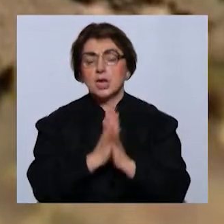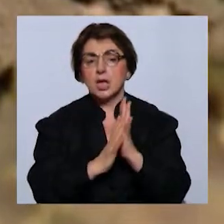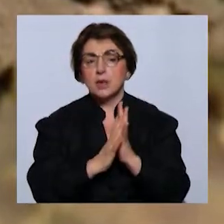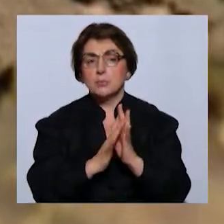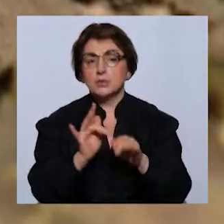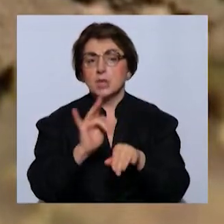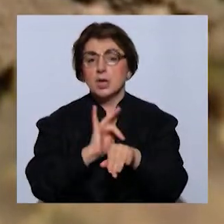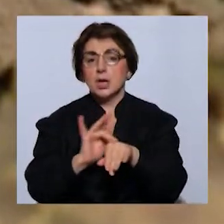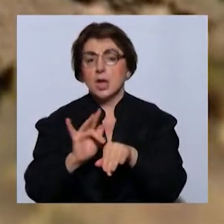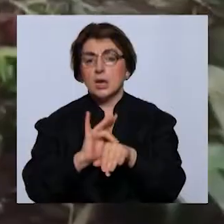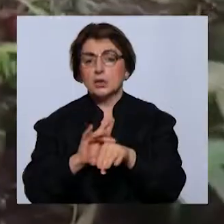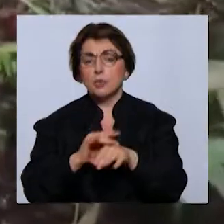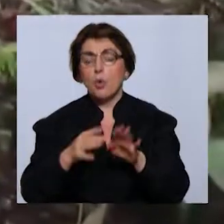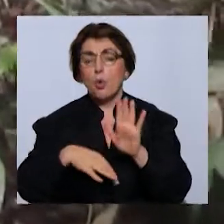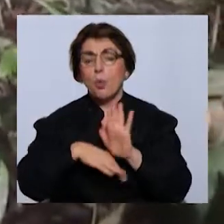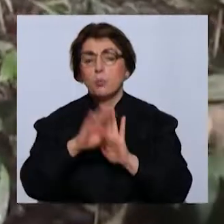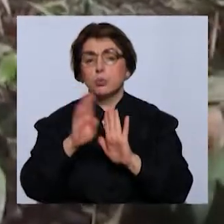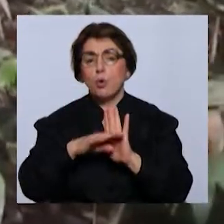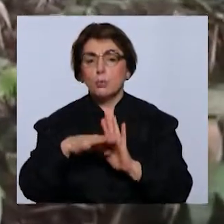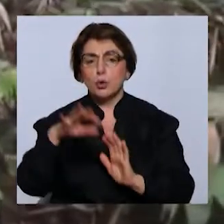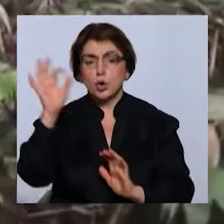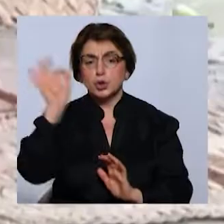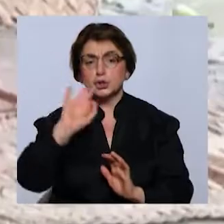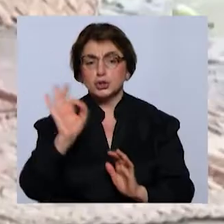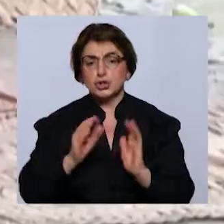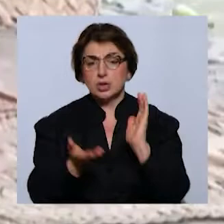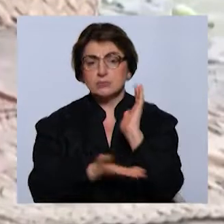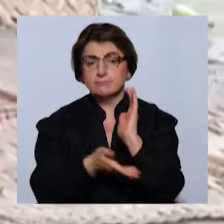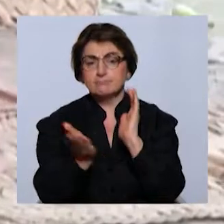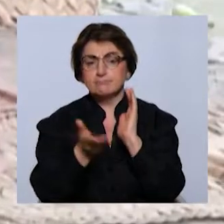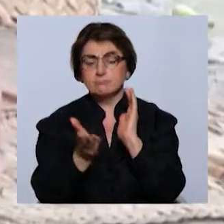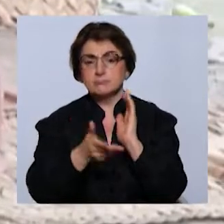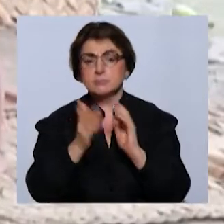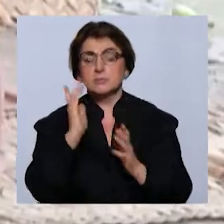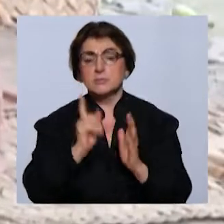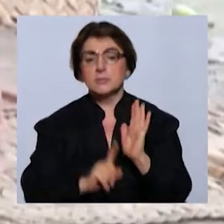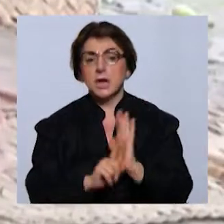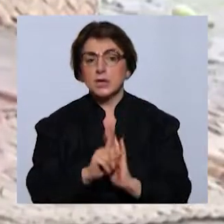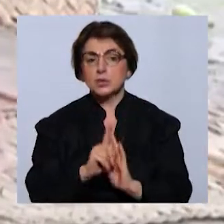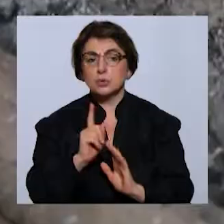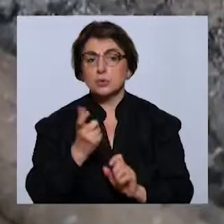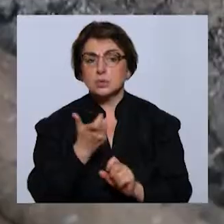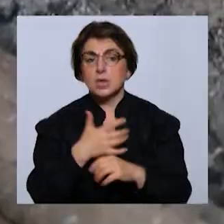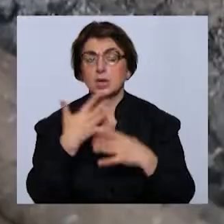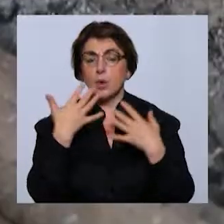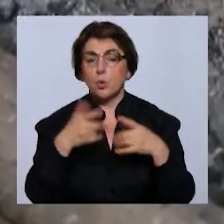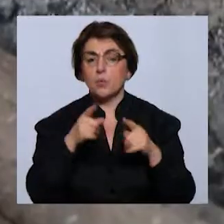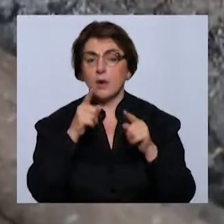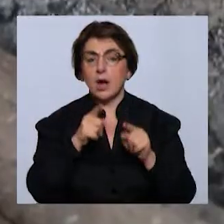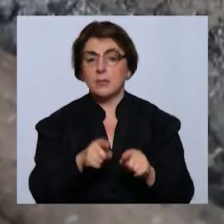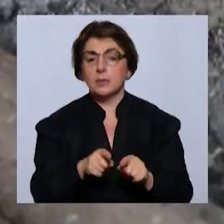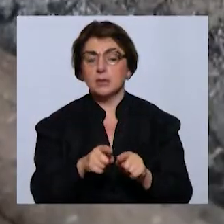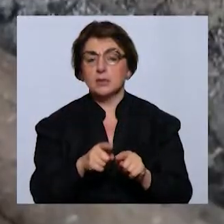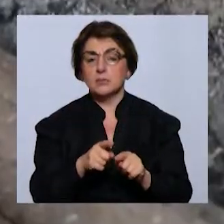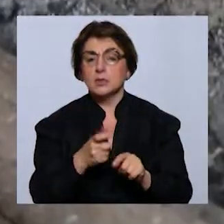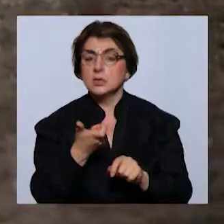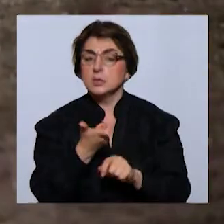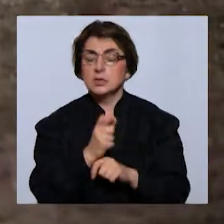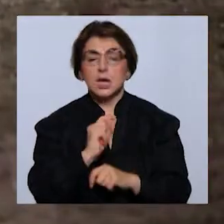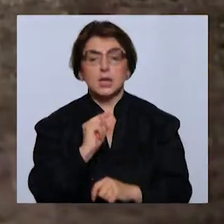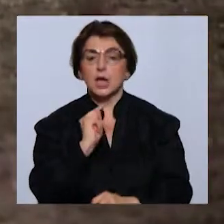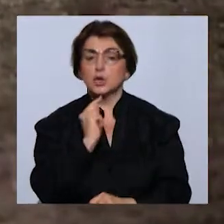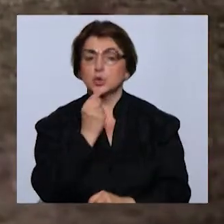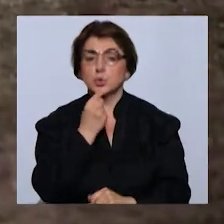დაიწყო უფრო მასიურად, კიდე უფრო მასიურად და თქვენ იცით, რომ ძალიან არის უკვე ამ მხრივ საქმე ძალიან